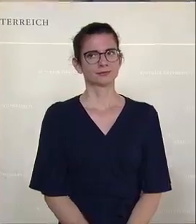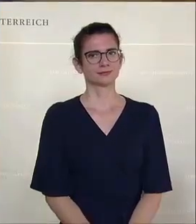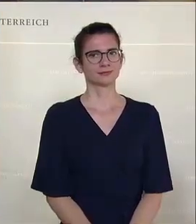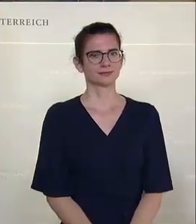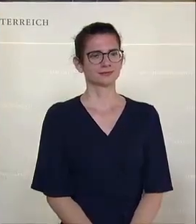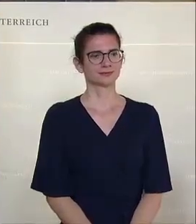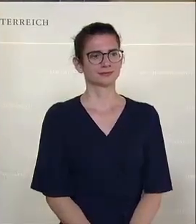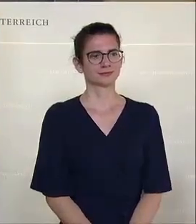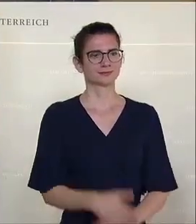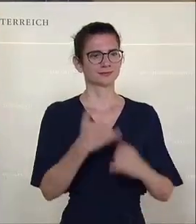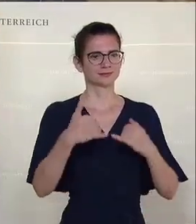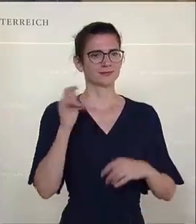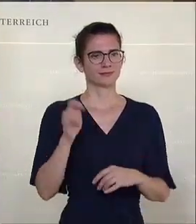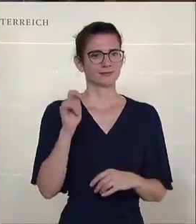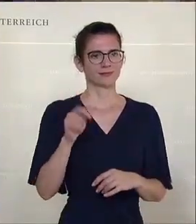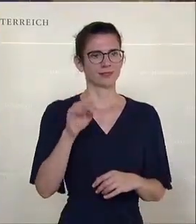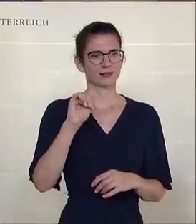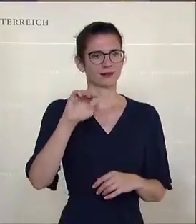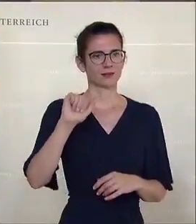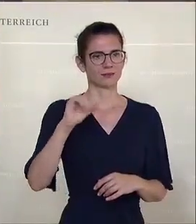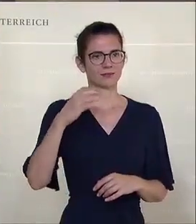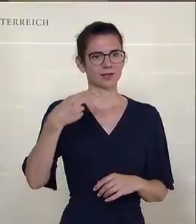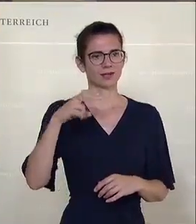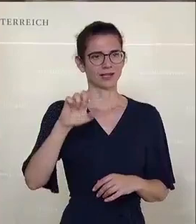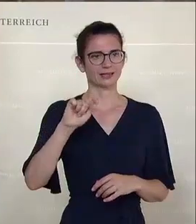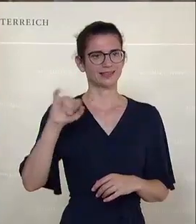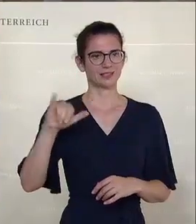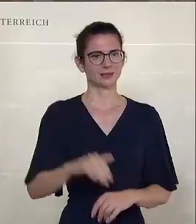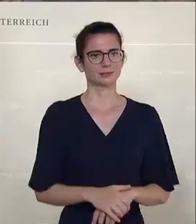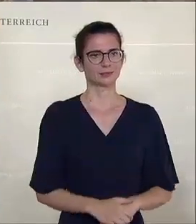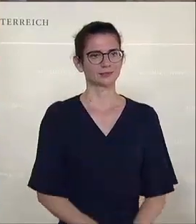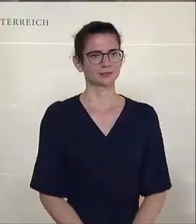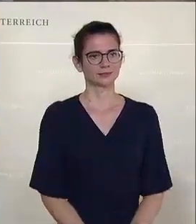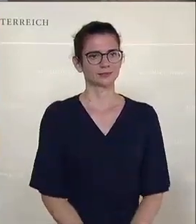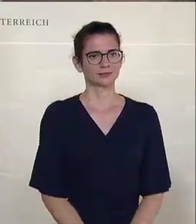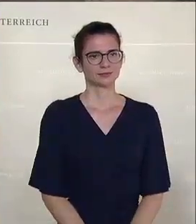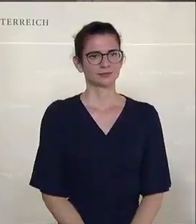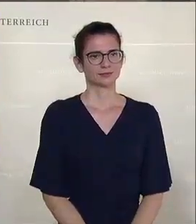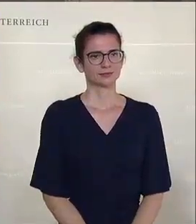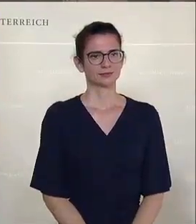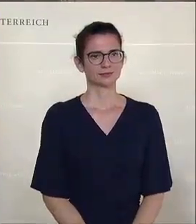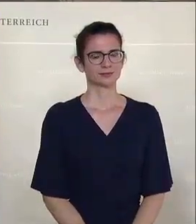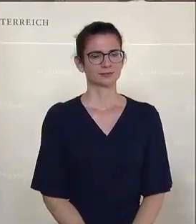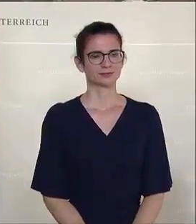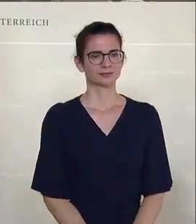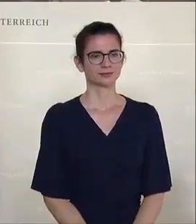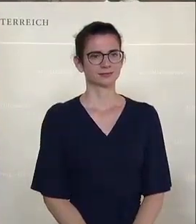Martin Graf von der FPÖ erläutert seinen Antrag auf ein Ende der verpflichtenden ÖH-Mitgliedschaft. Er begründet diesen unter anderem mit